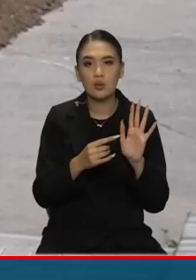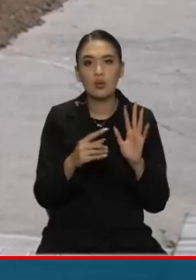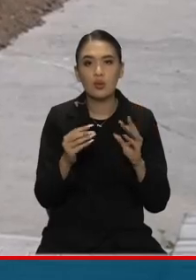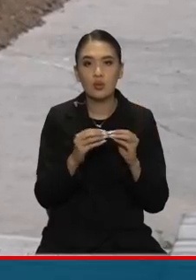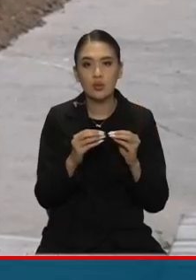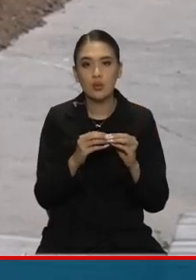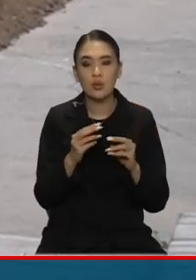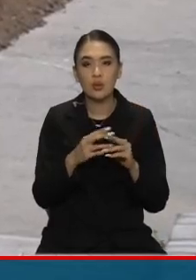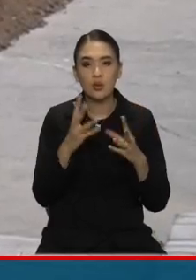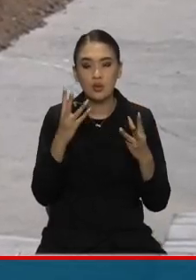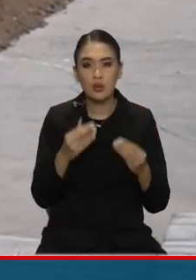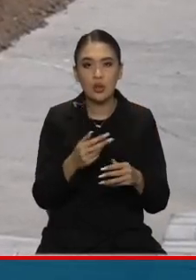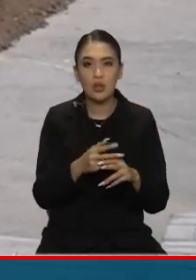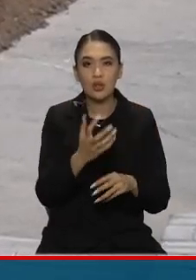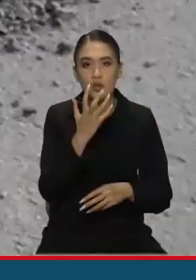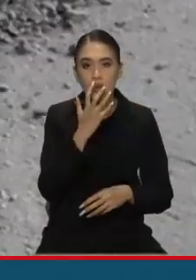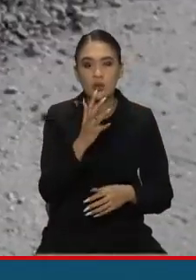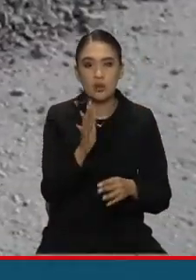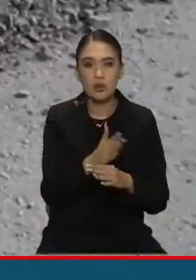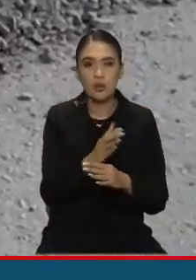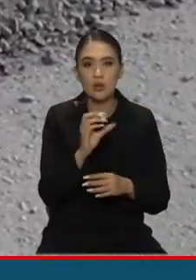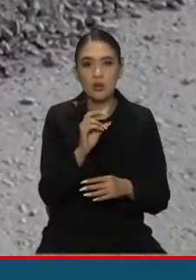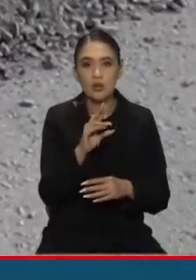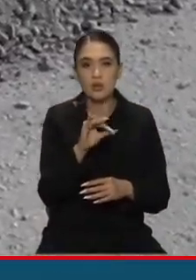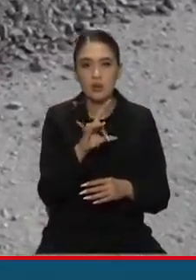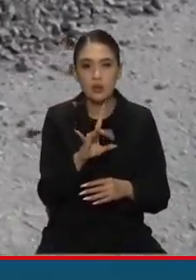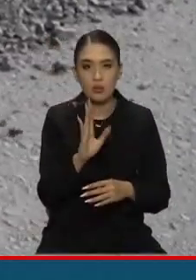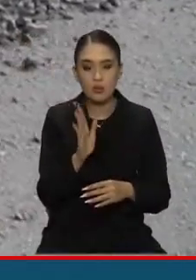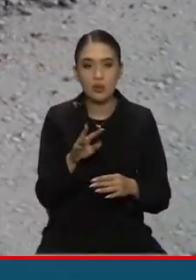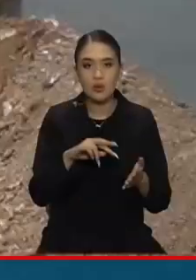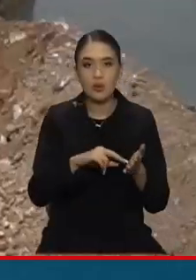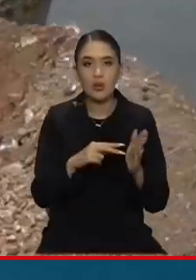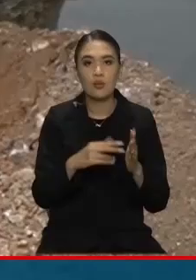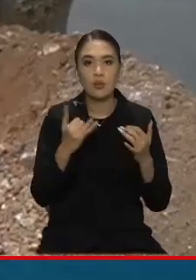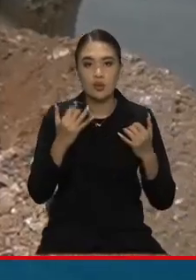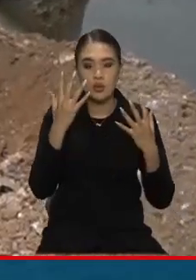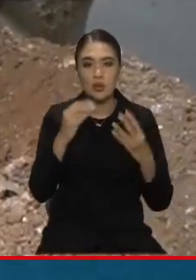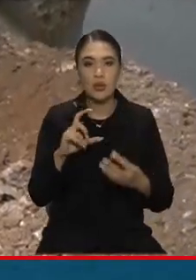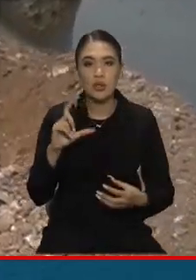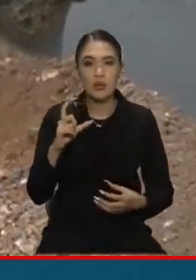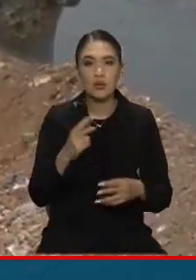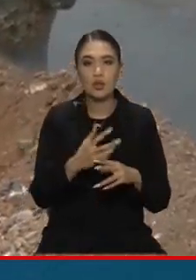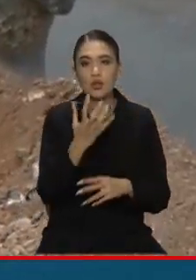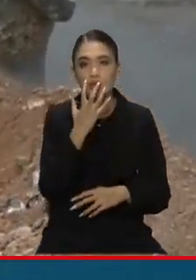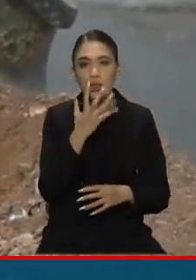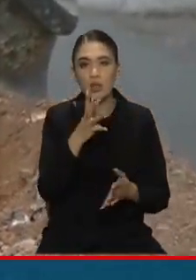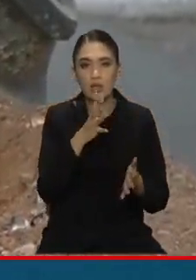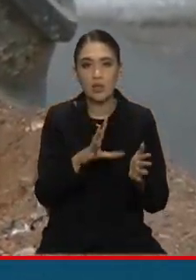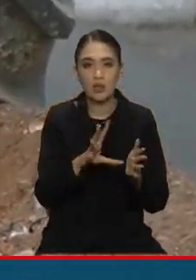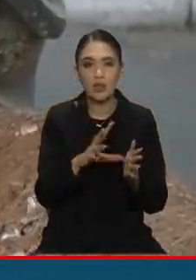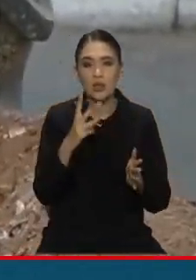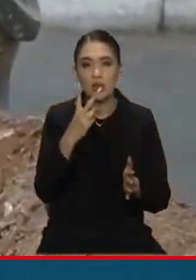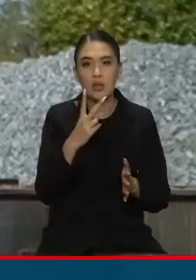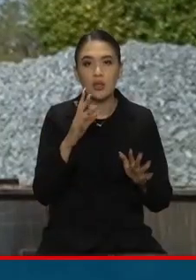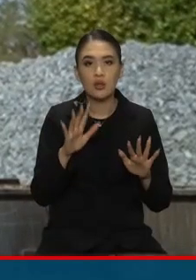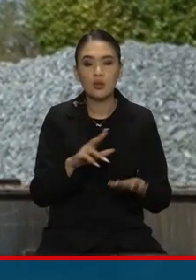10-ші қазан күндері жылу жеке секторға жетеді деп жоспарланған. Бүгінгі жағдай бойынша Екібастұз жылу электр орталығында 2